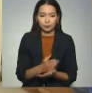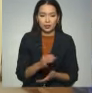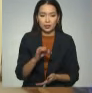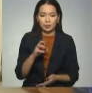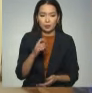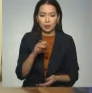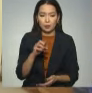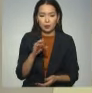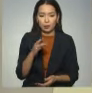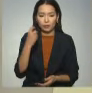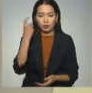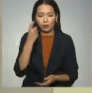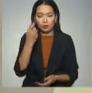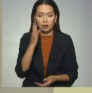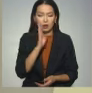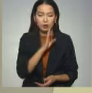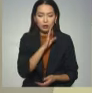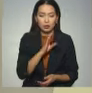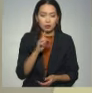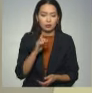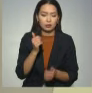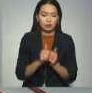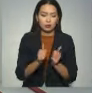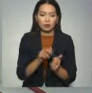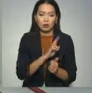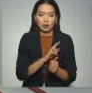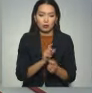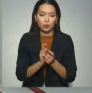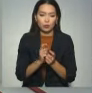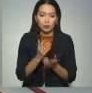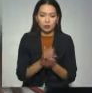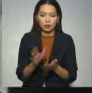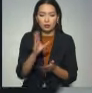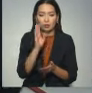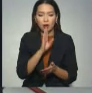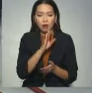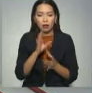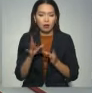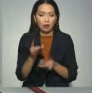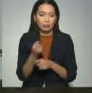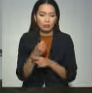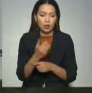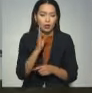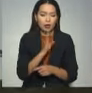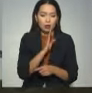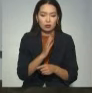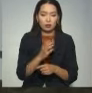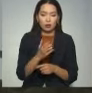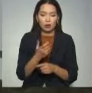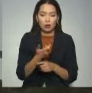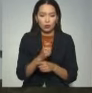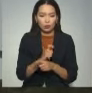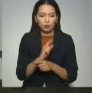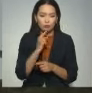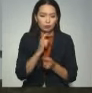Ибраимбекова ішімдікке салынған қыз келіншектермен жиі жұмыс істейді. Айтуынша, елдердің тәуелділіктен құтылуы ерлерге қарағанда әлдеқайда қиын.